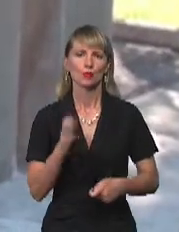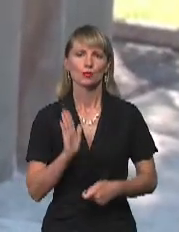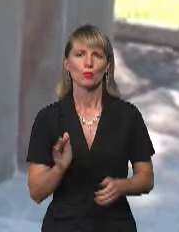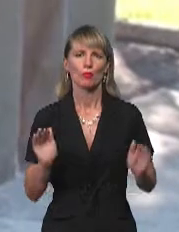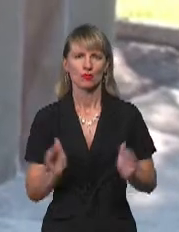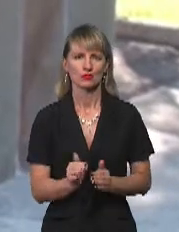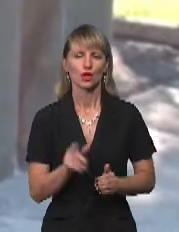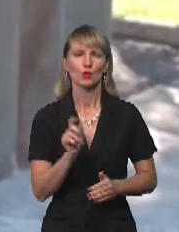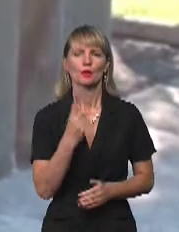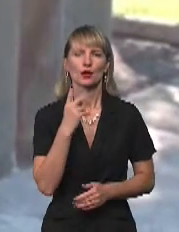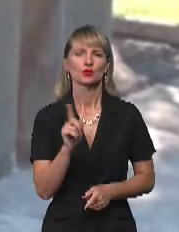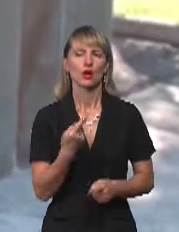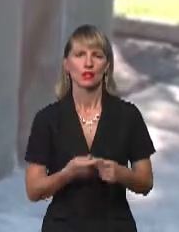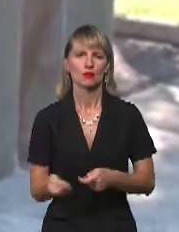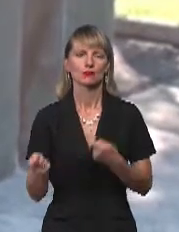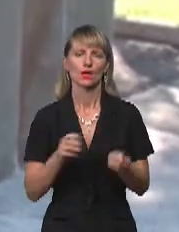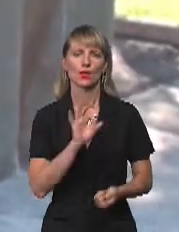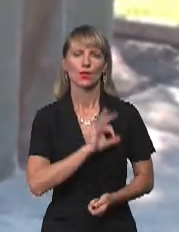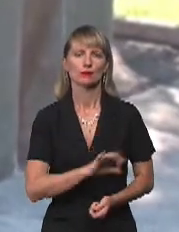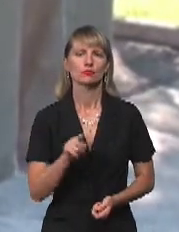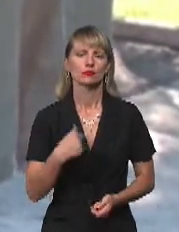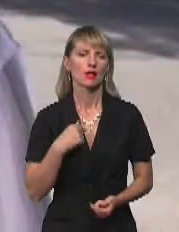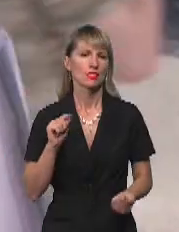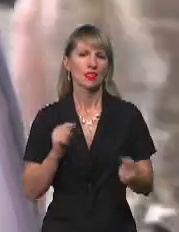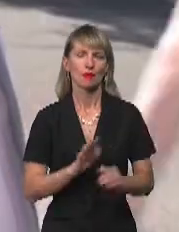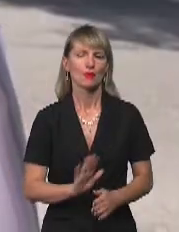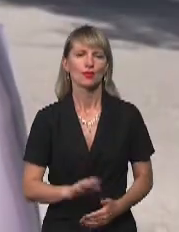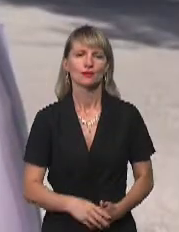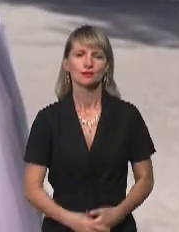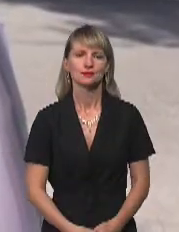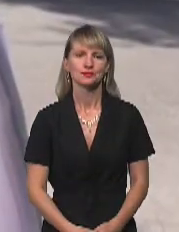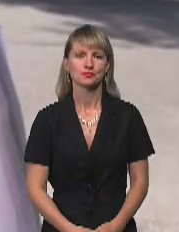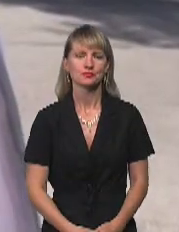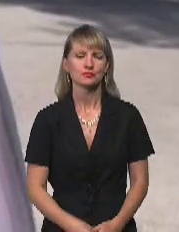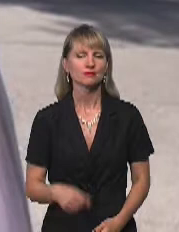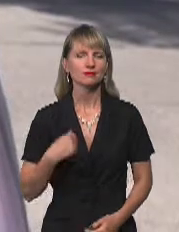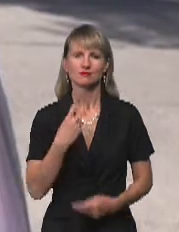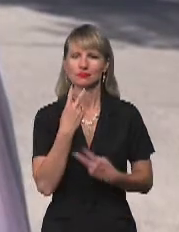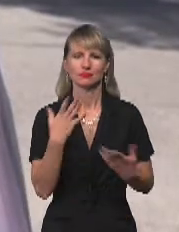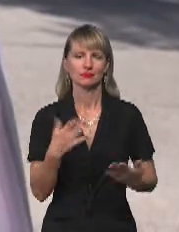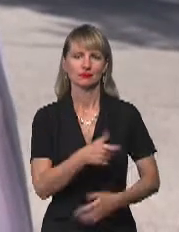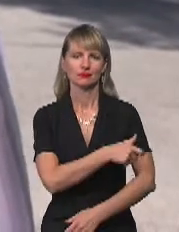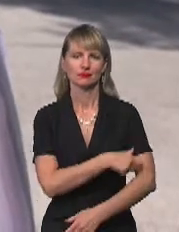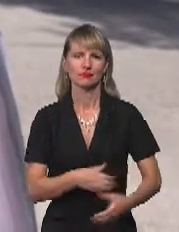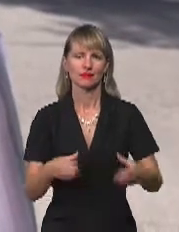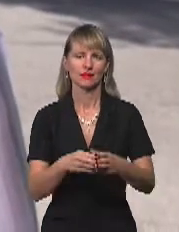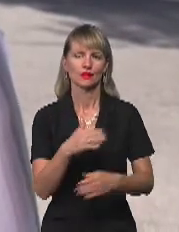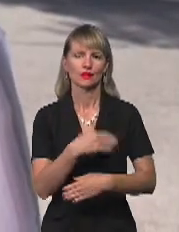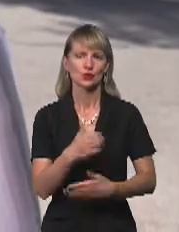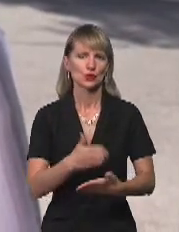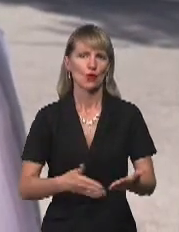і люди бачитимуть, що це приносить користь, тоді я не проти. Я патрулів не бачу на вулицях.